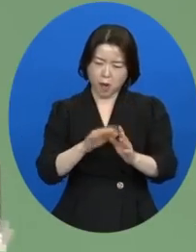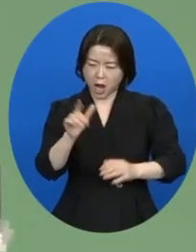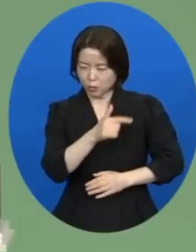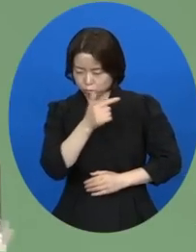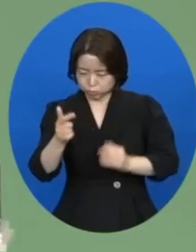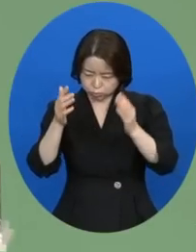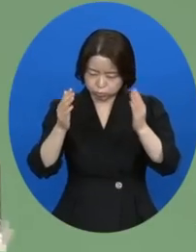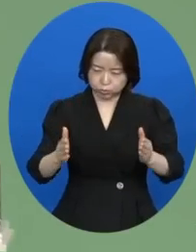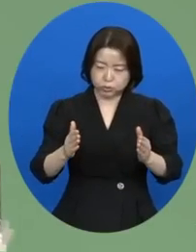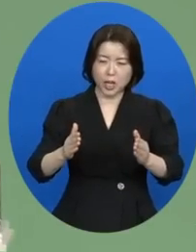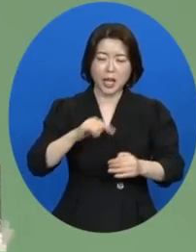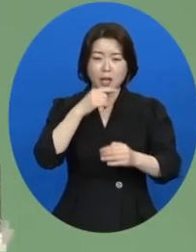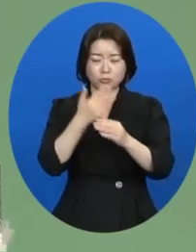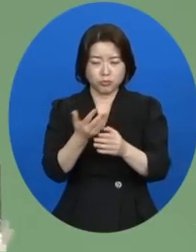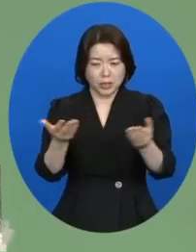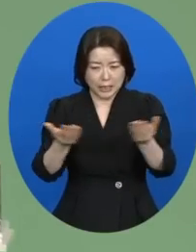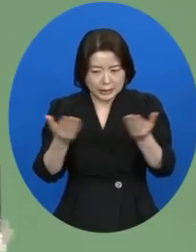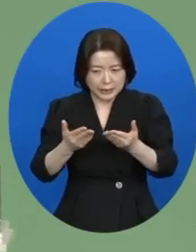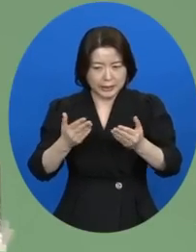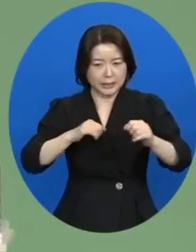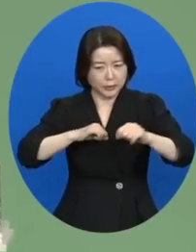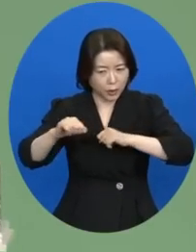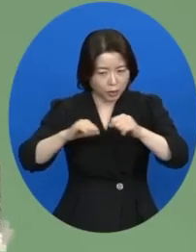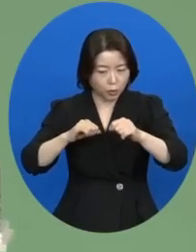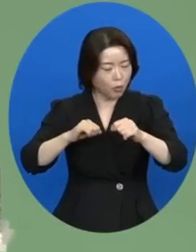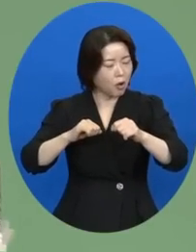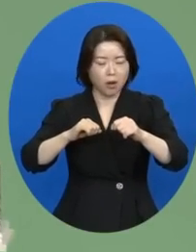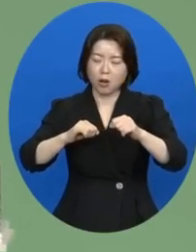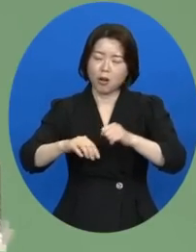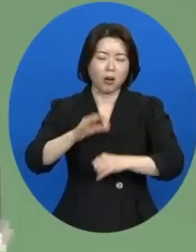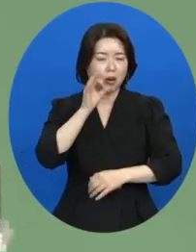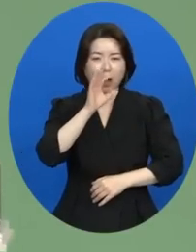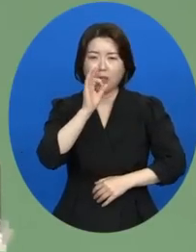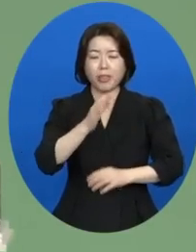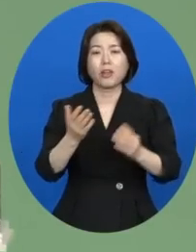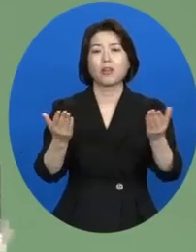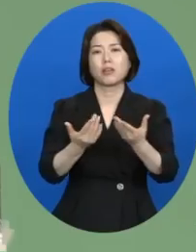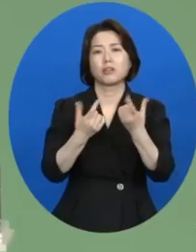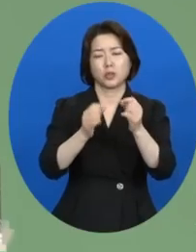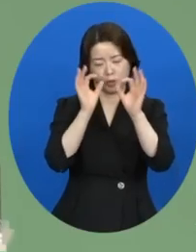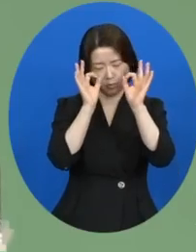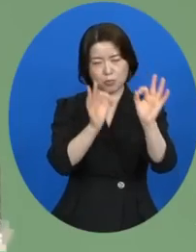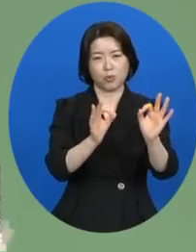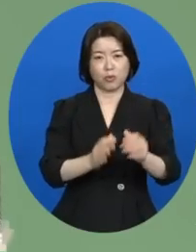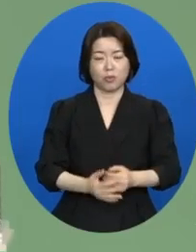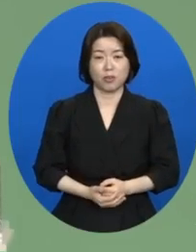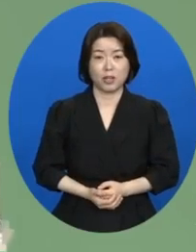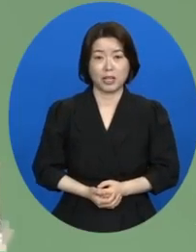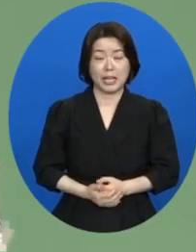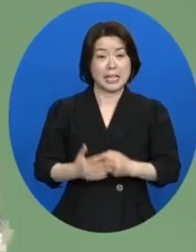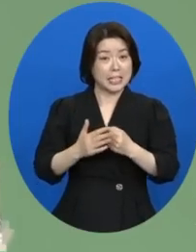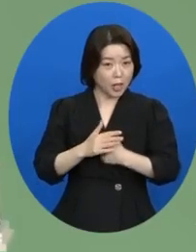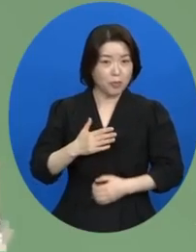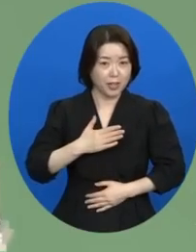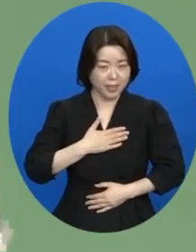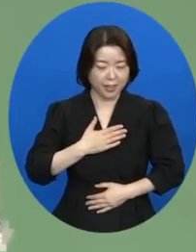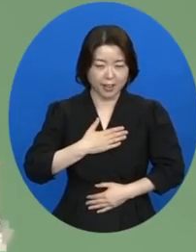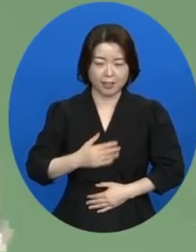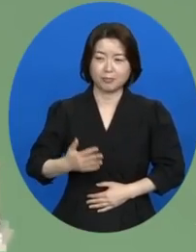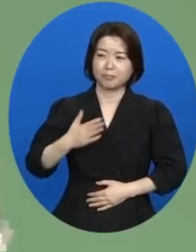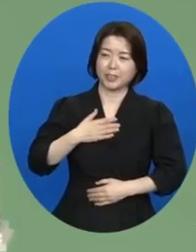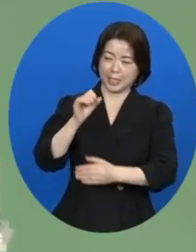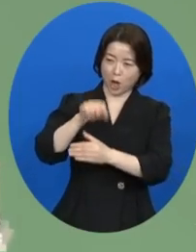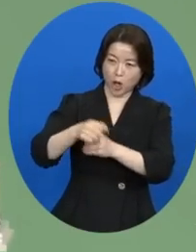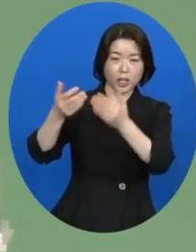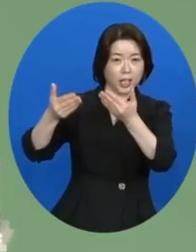것은 거의 불가능해 보이는 일이었습니다. 그래서 제게